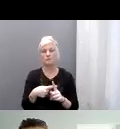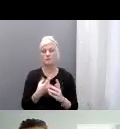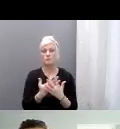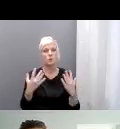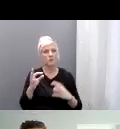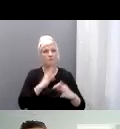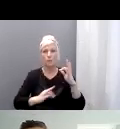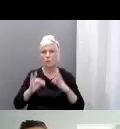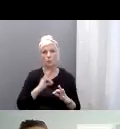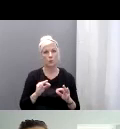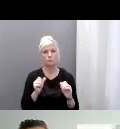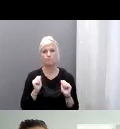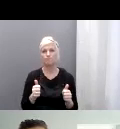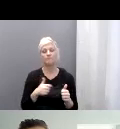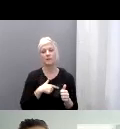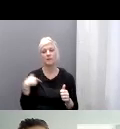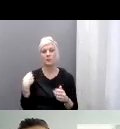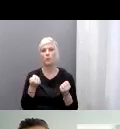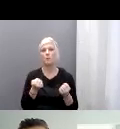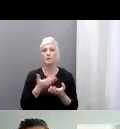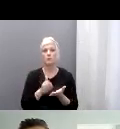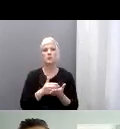det hoppas vi ska fortsätta.